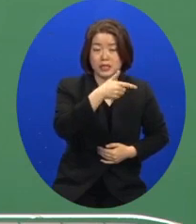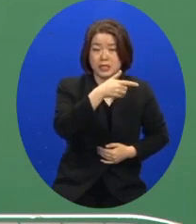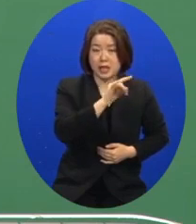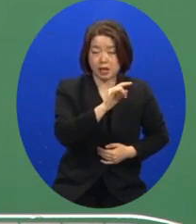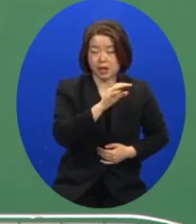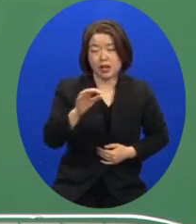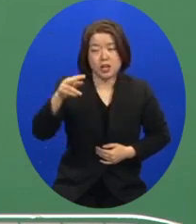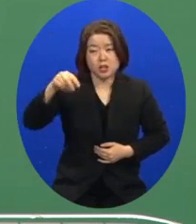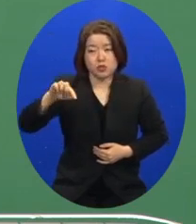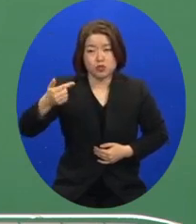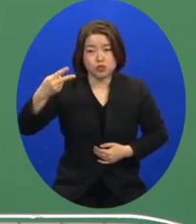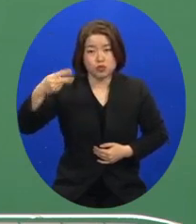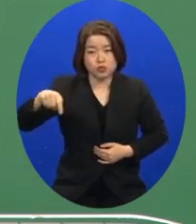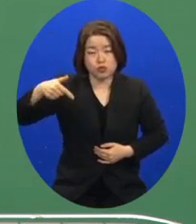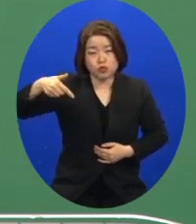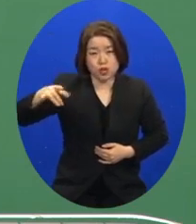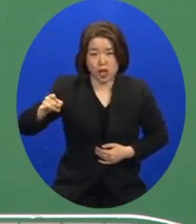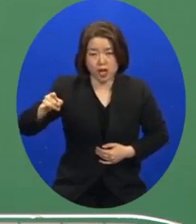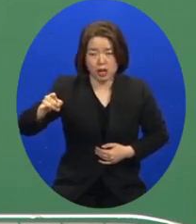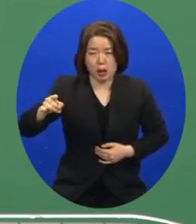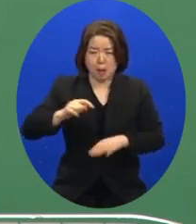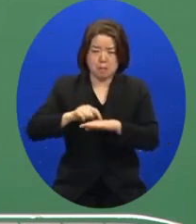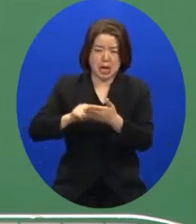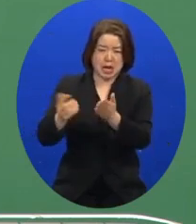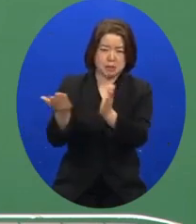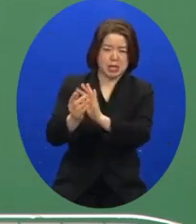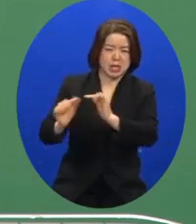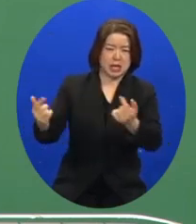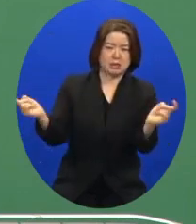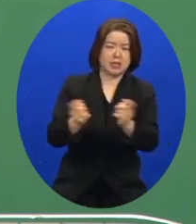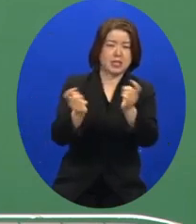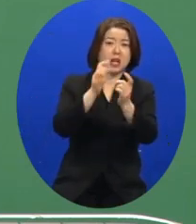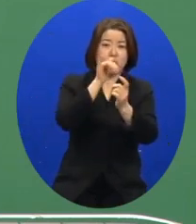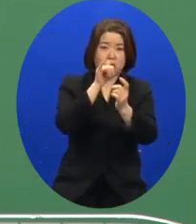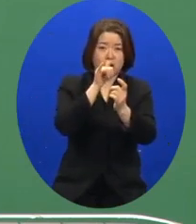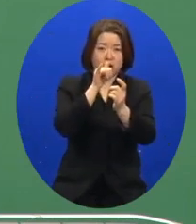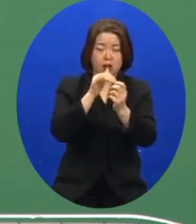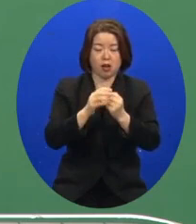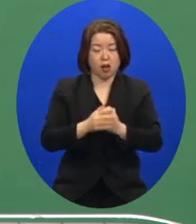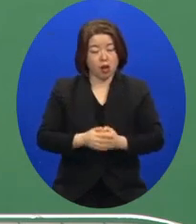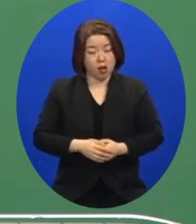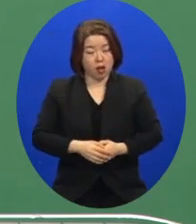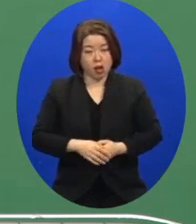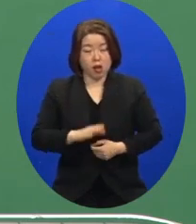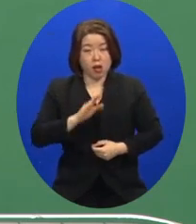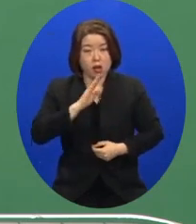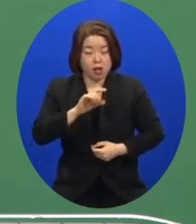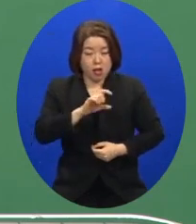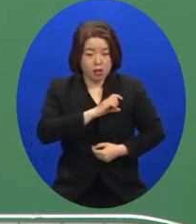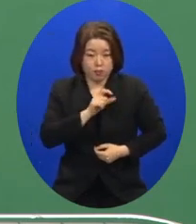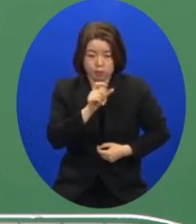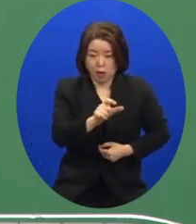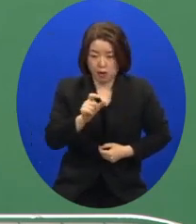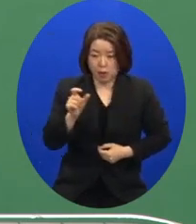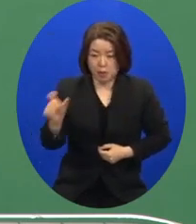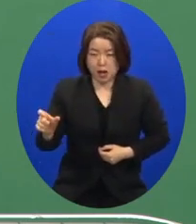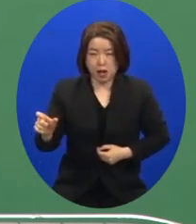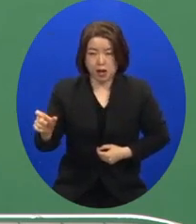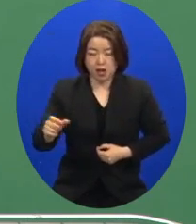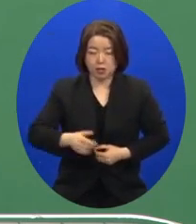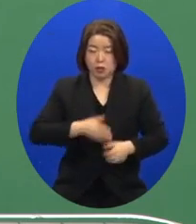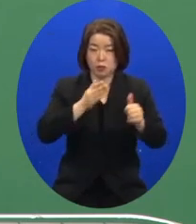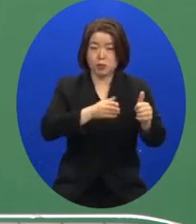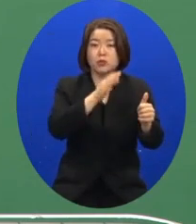서로 싸워요. 그래서 사도 바울이 그 유오디아와 순두계의 실명을 거론하면서 이렇게